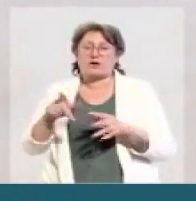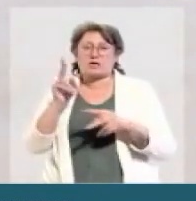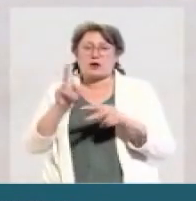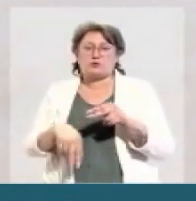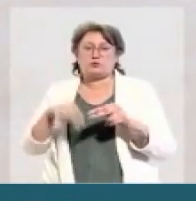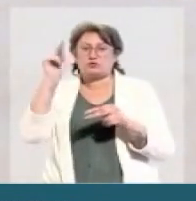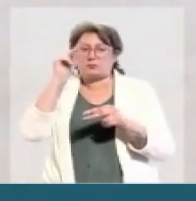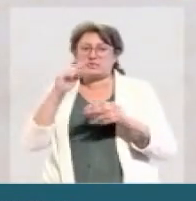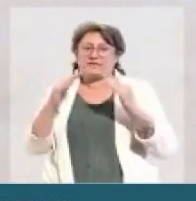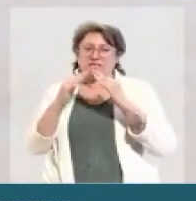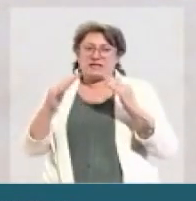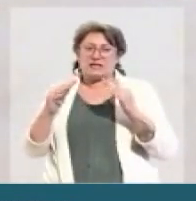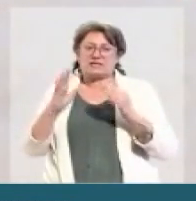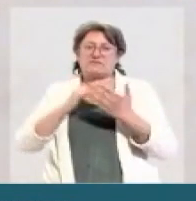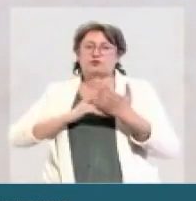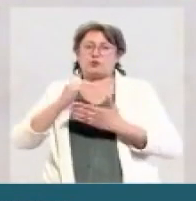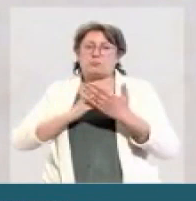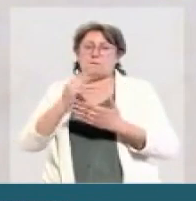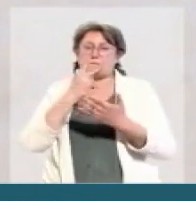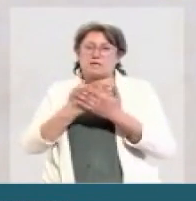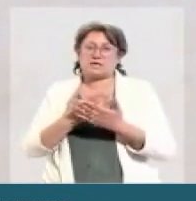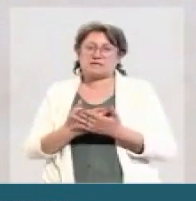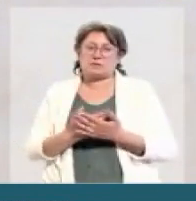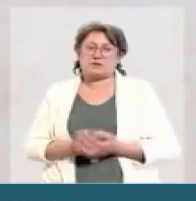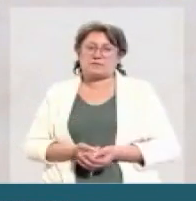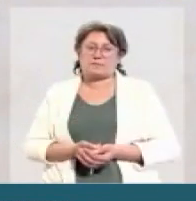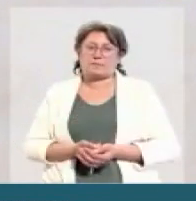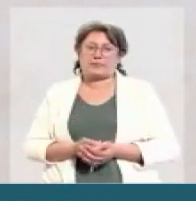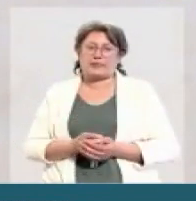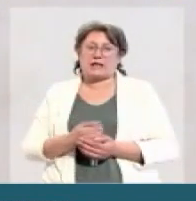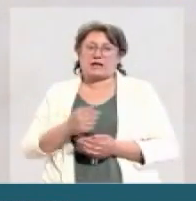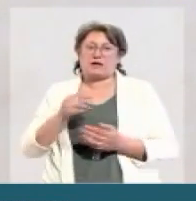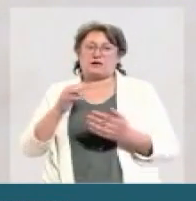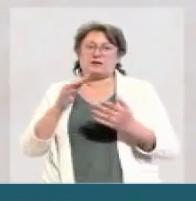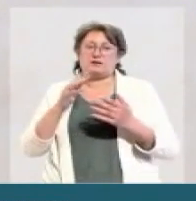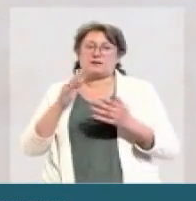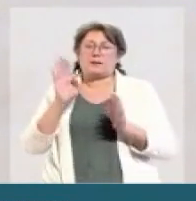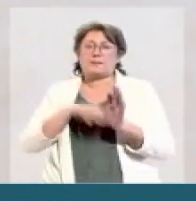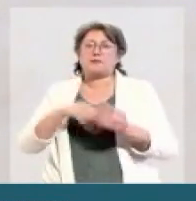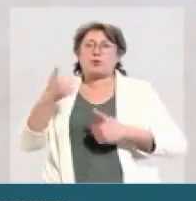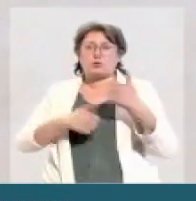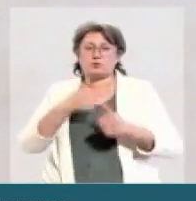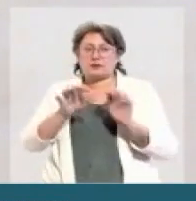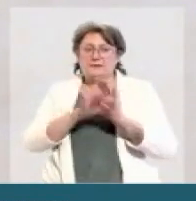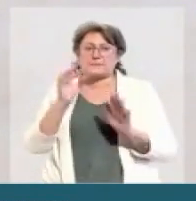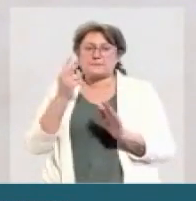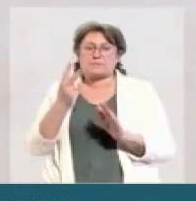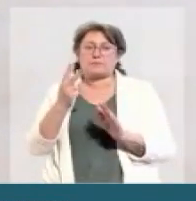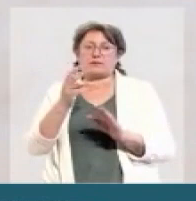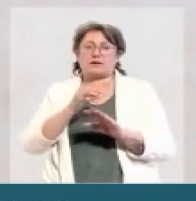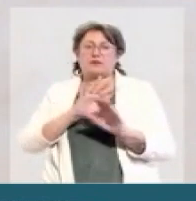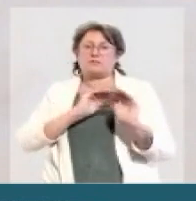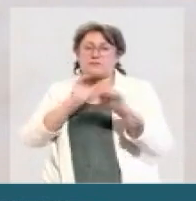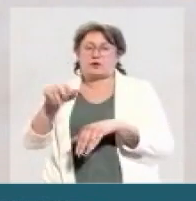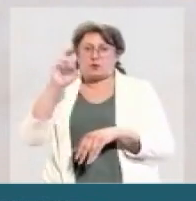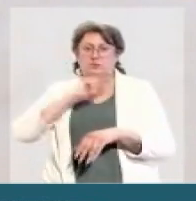окончивших учебные заведения с высокими показателями в районы и села без конкурсного отбора на низовые